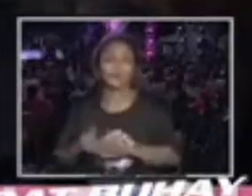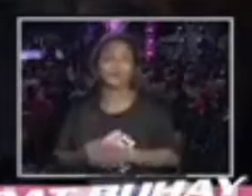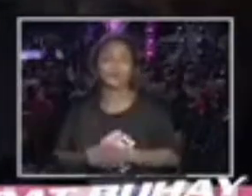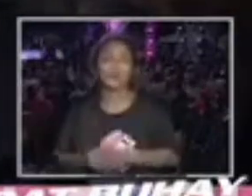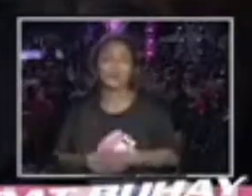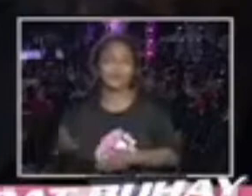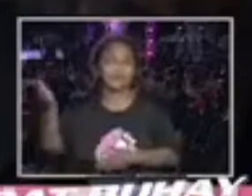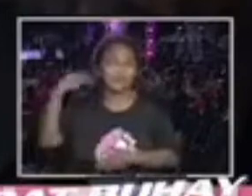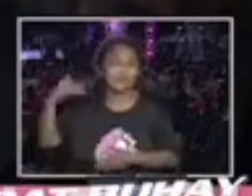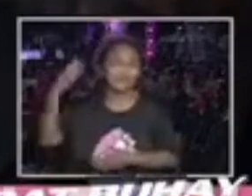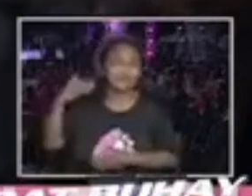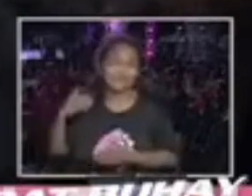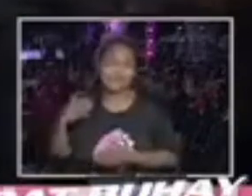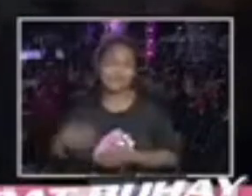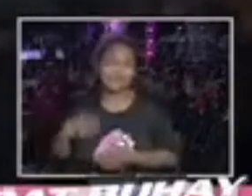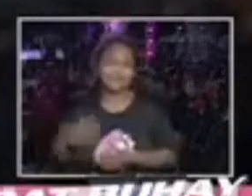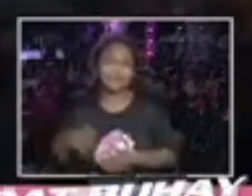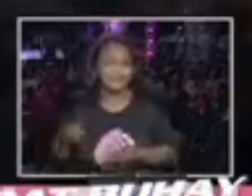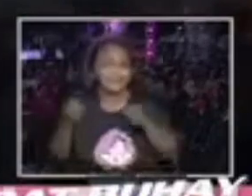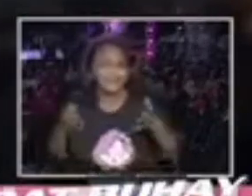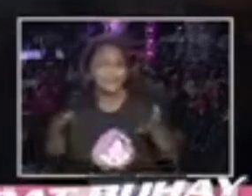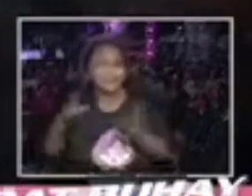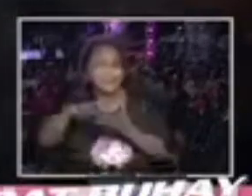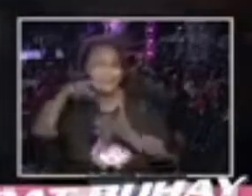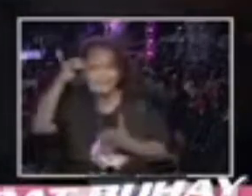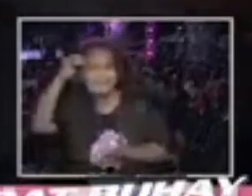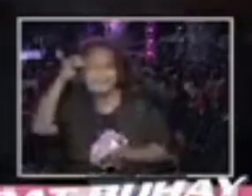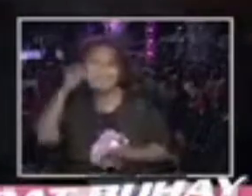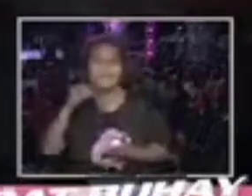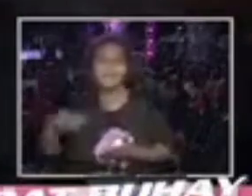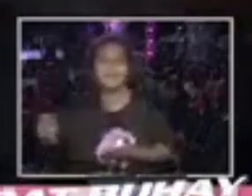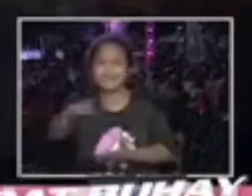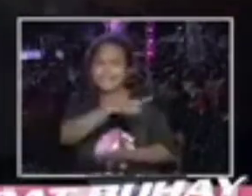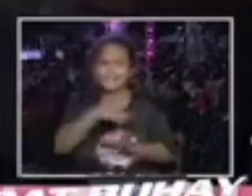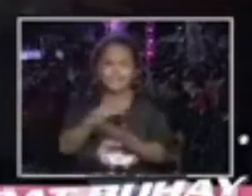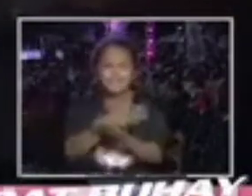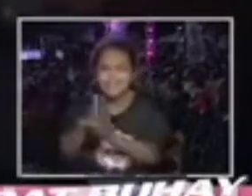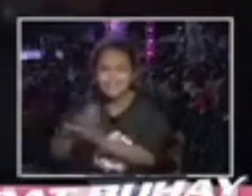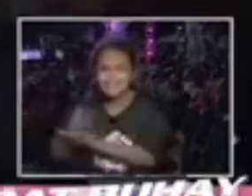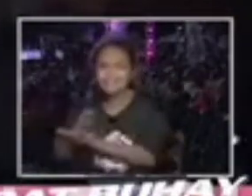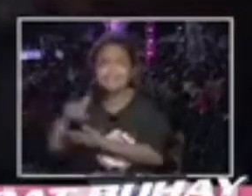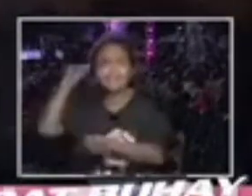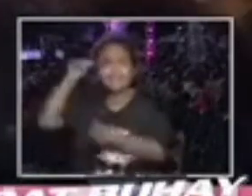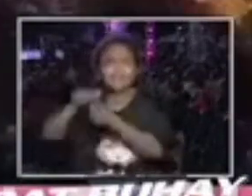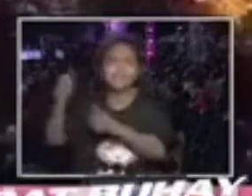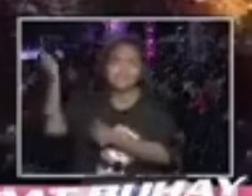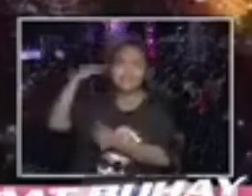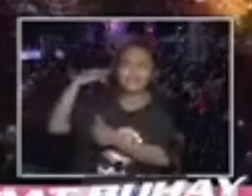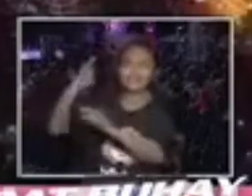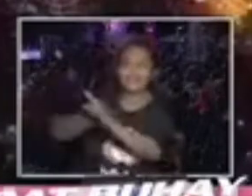Napakaraming aral ang ibinahagi sa atin ng mga nakaraang buwan.